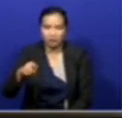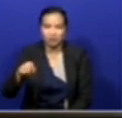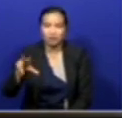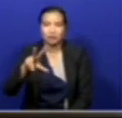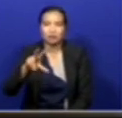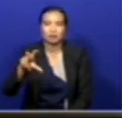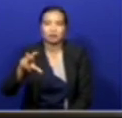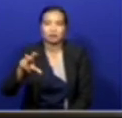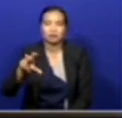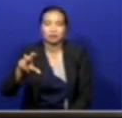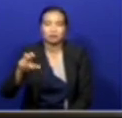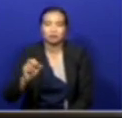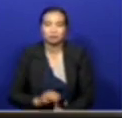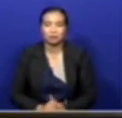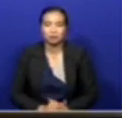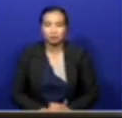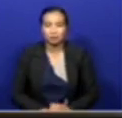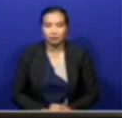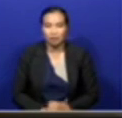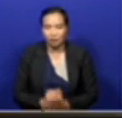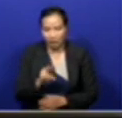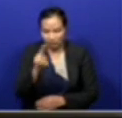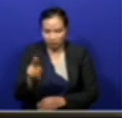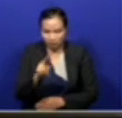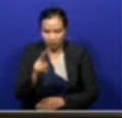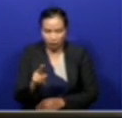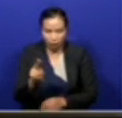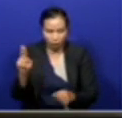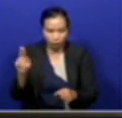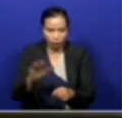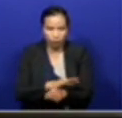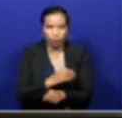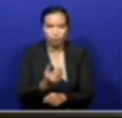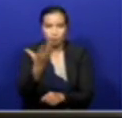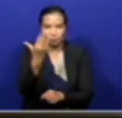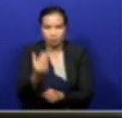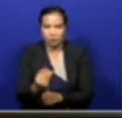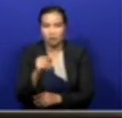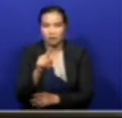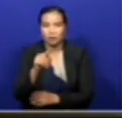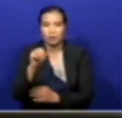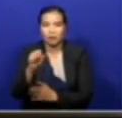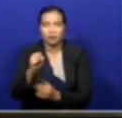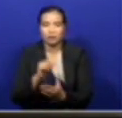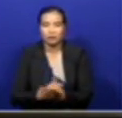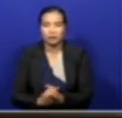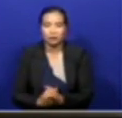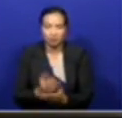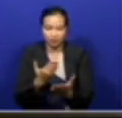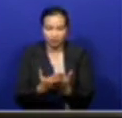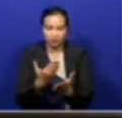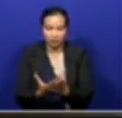2,259,300 บาทแล้วก็ใช้ไม่หมดอยู่เหลือแสนกว่าบาทเนี่ยค่ะคิดเป็นเงินคงเหลือ